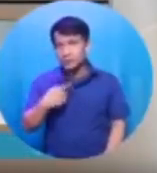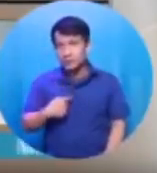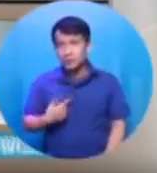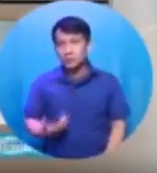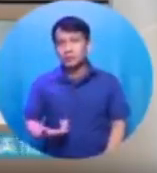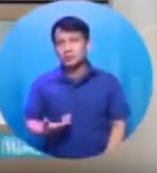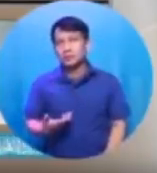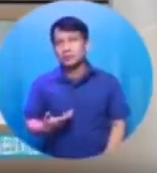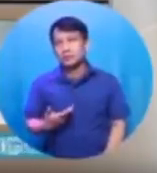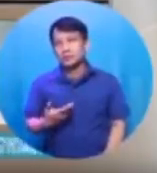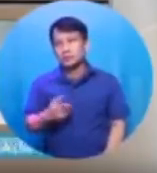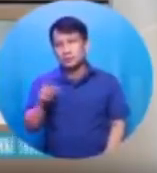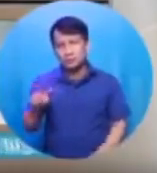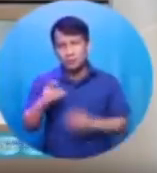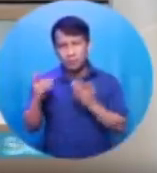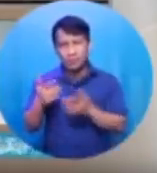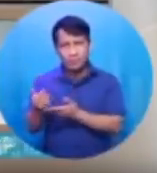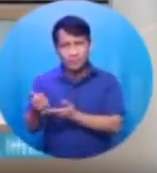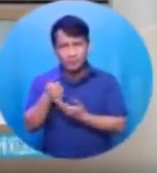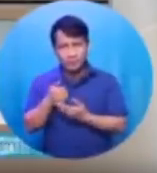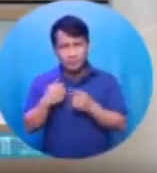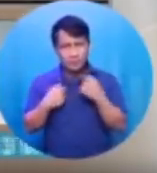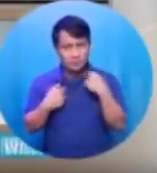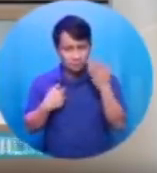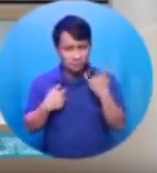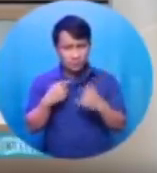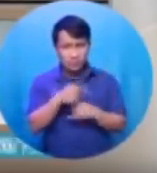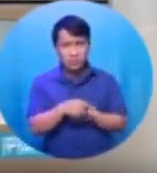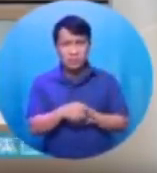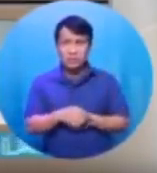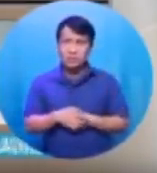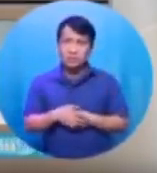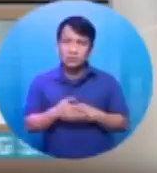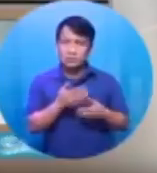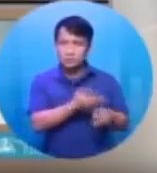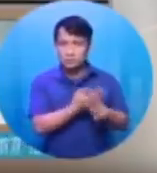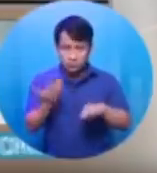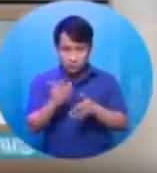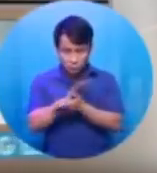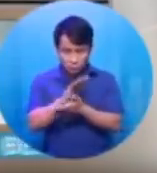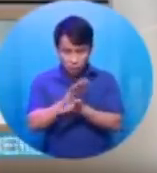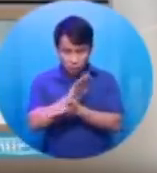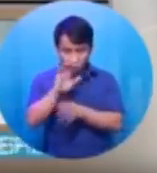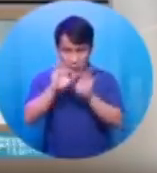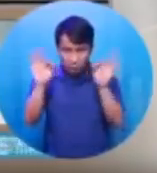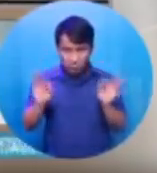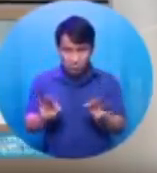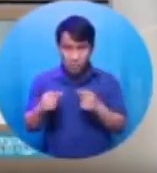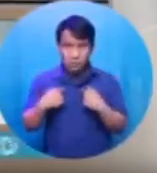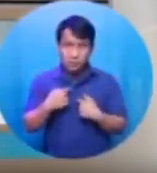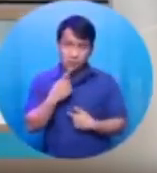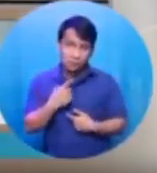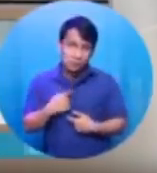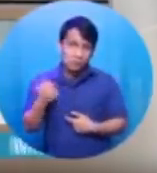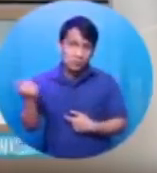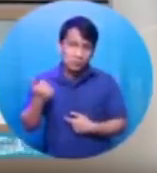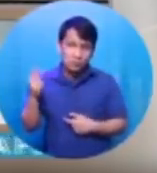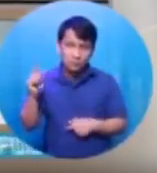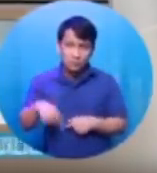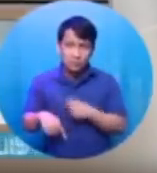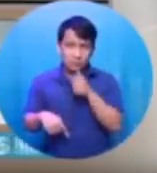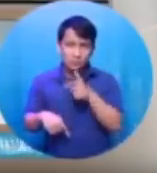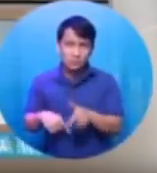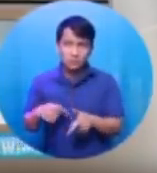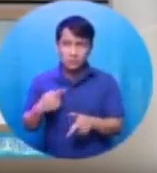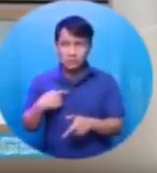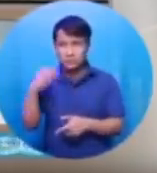na nga ako kila Ma'am Odette na tulungan ako umuwi. Kasi yung papel ko nga po, ayaw bigay ng agency ko. Tapos sabihin niya pa, may babae ako. Swerte po ako dito